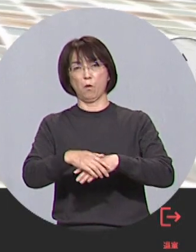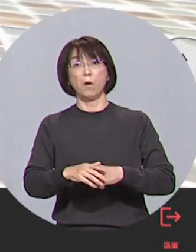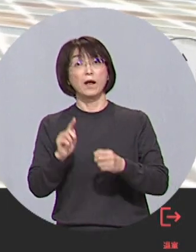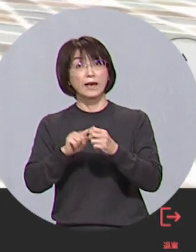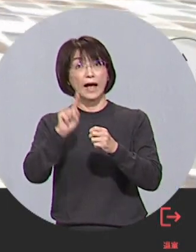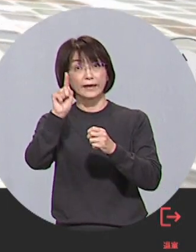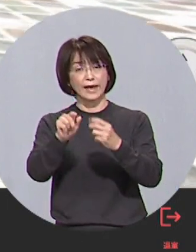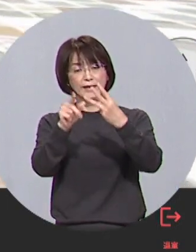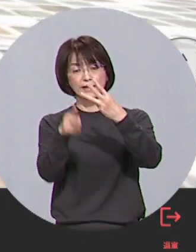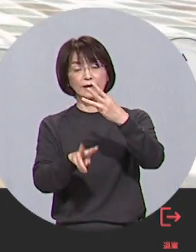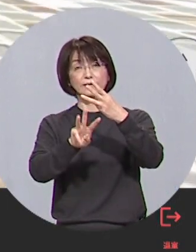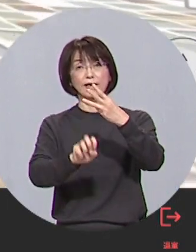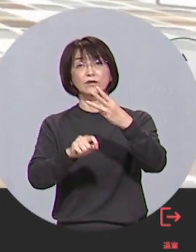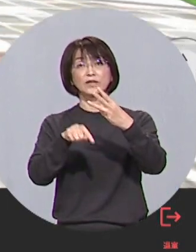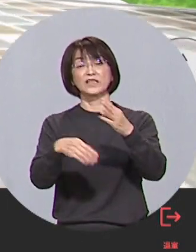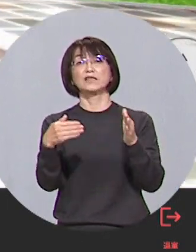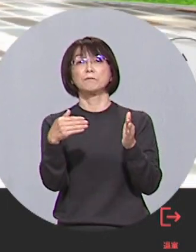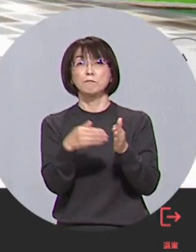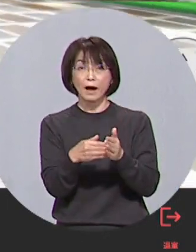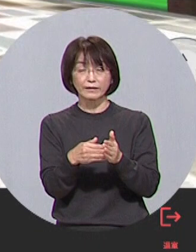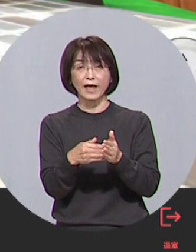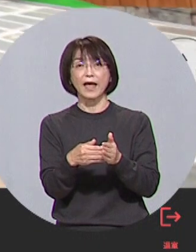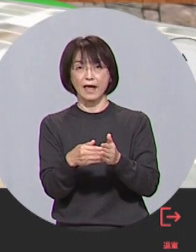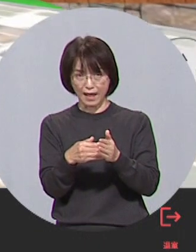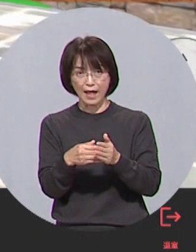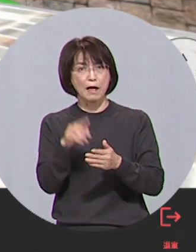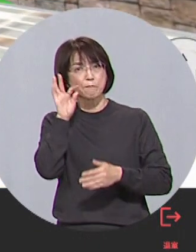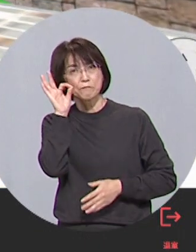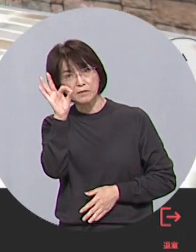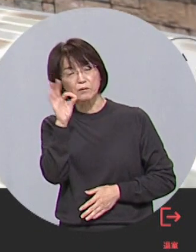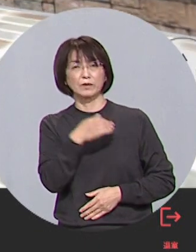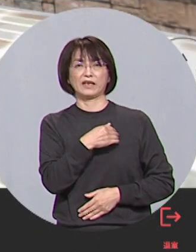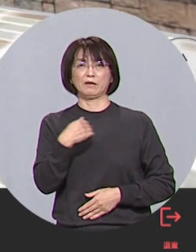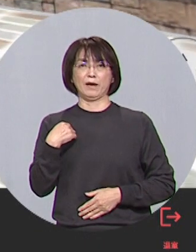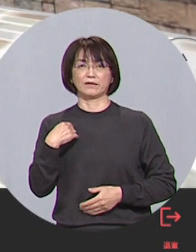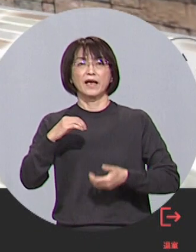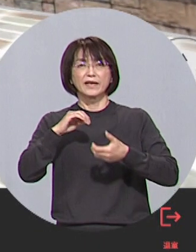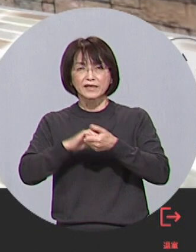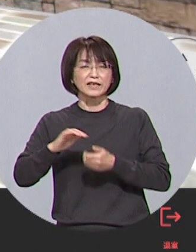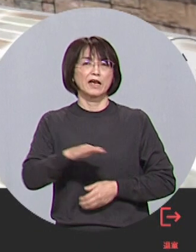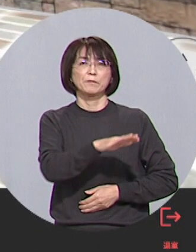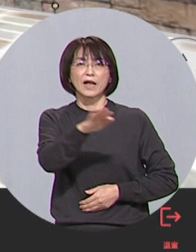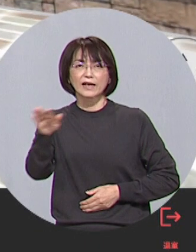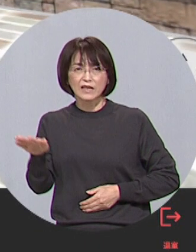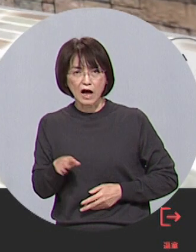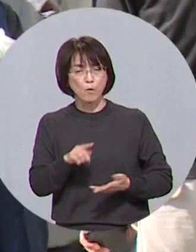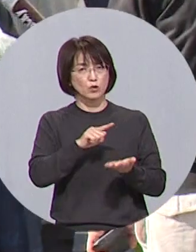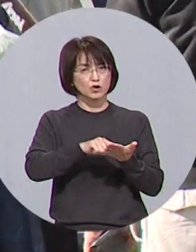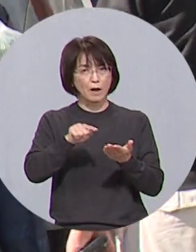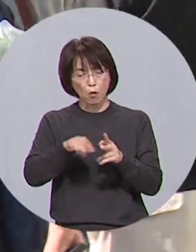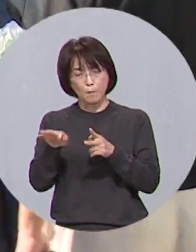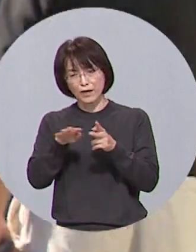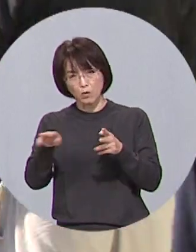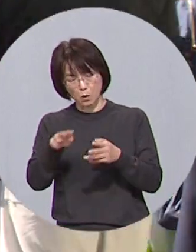来年3月31日までの公開となっているので、ぜひ皆さんも体験してみてください